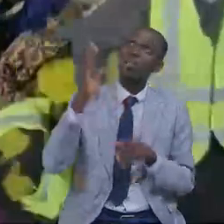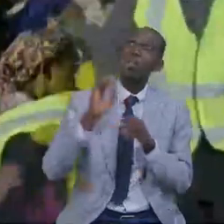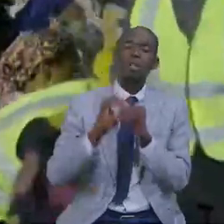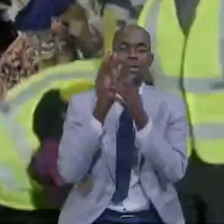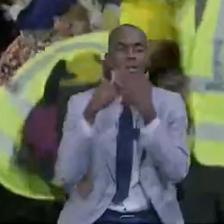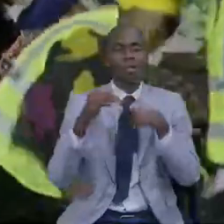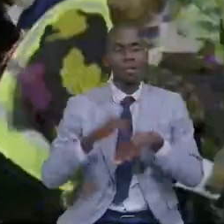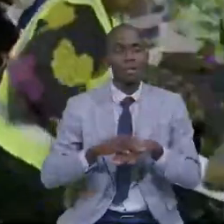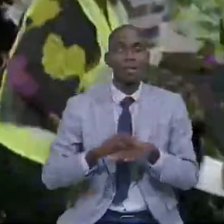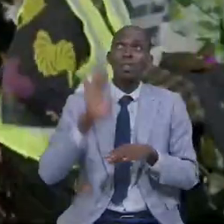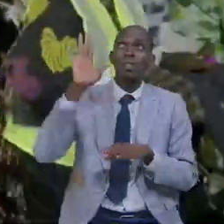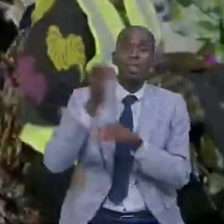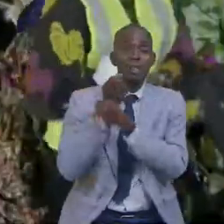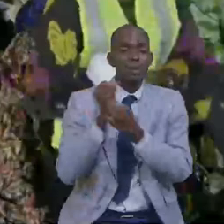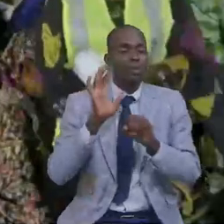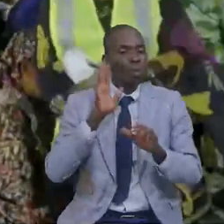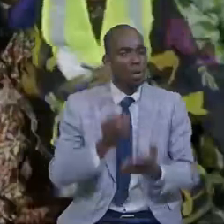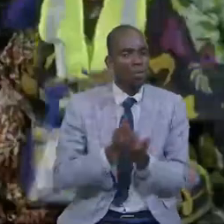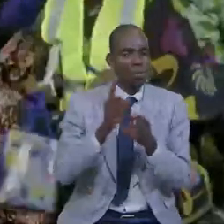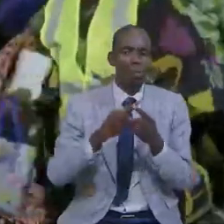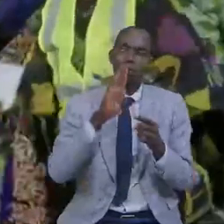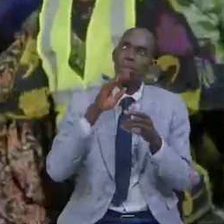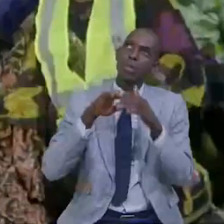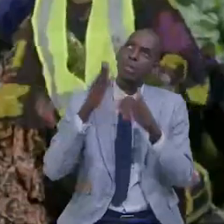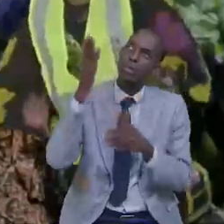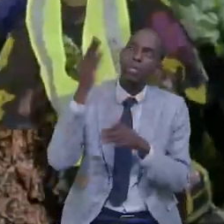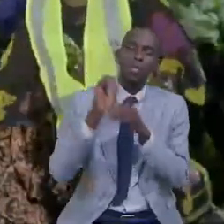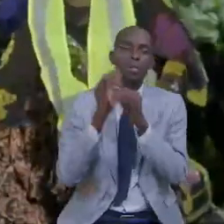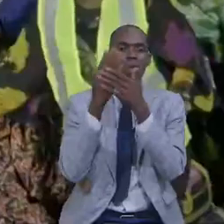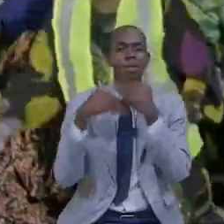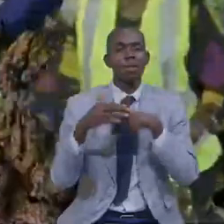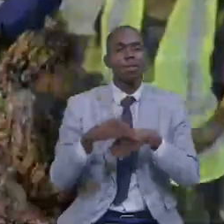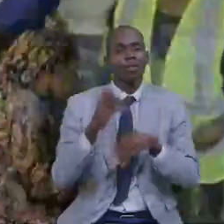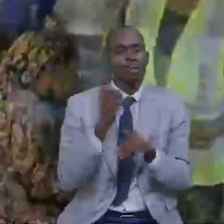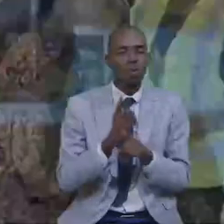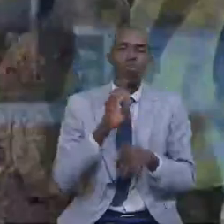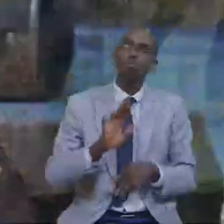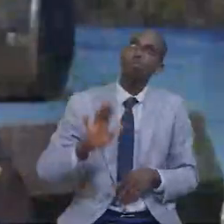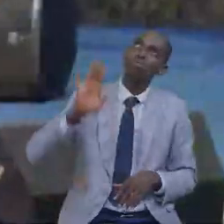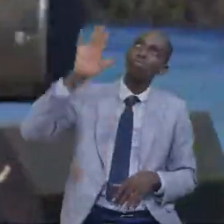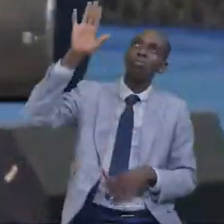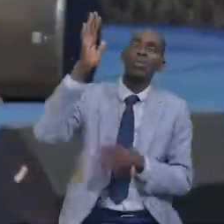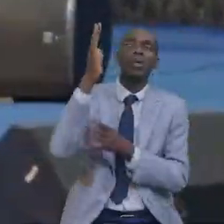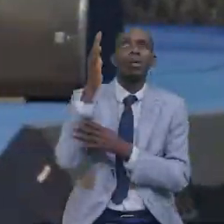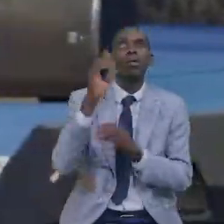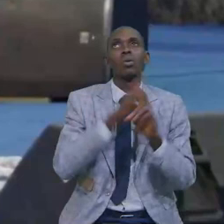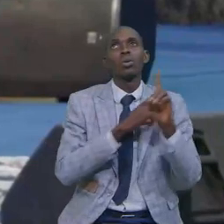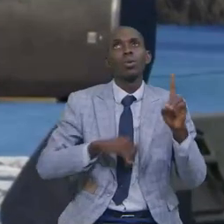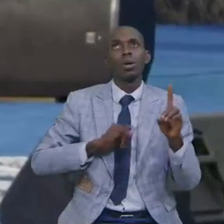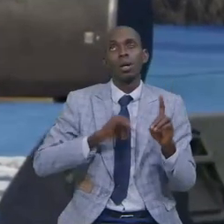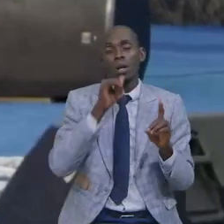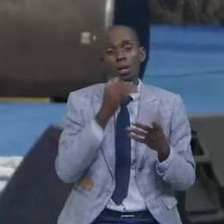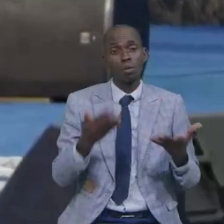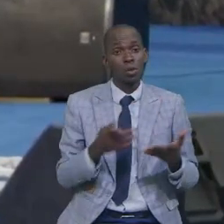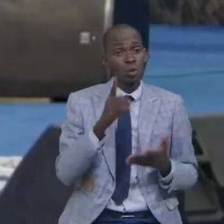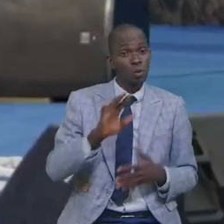ce salut te donner un place aussi le 7 mai et du Seigneur je suis là si tu lèves ta main que Dieu